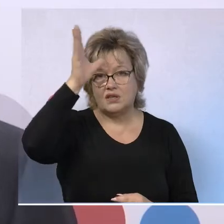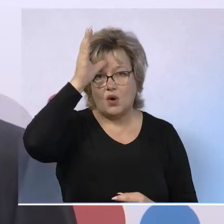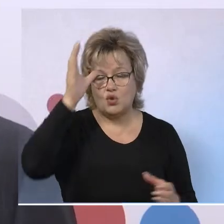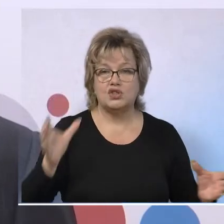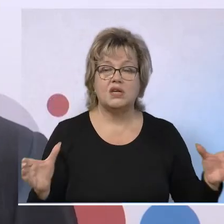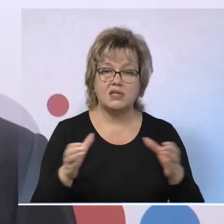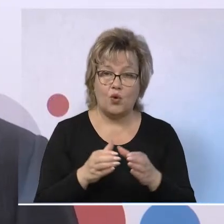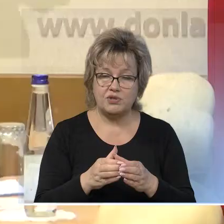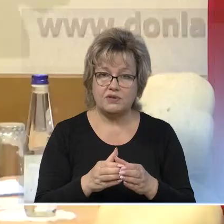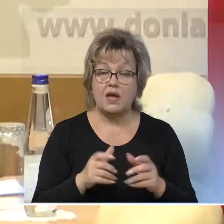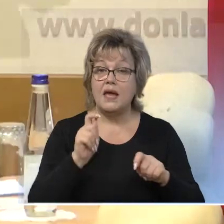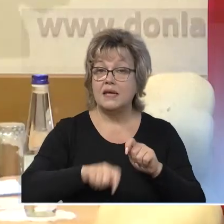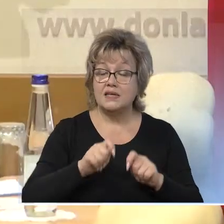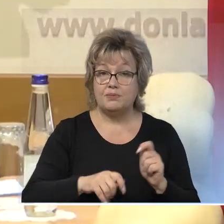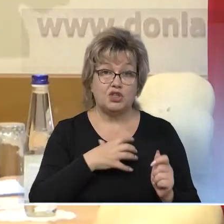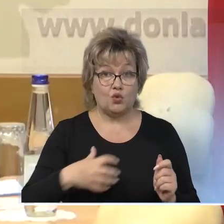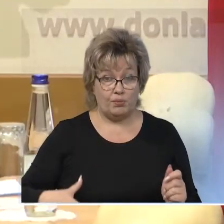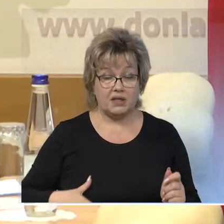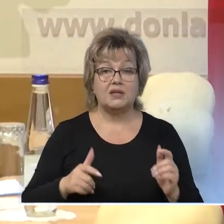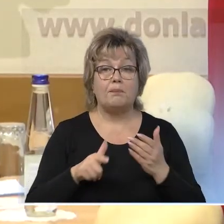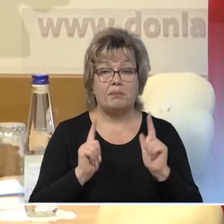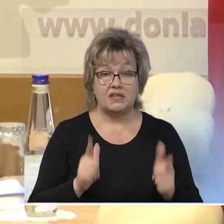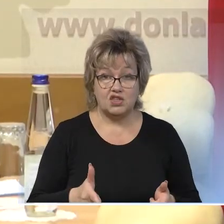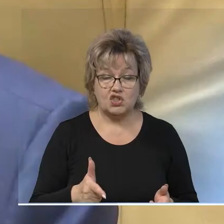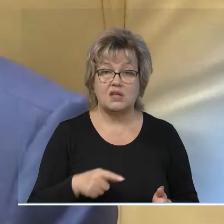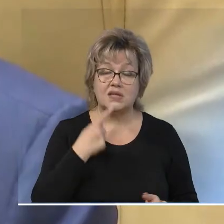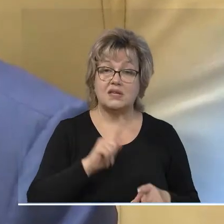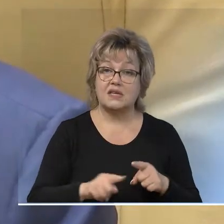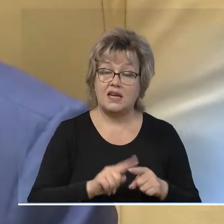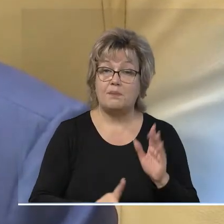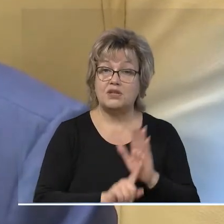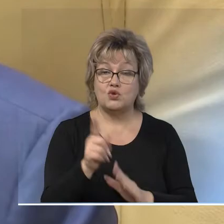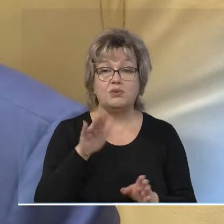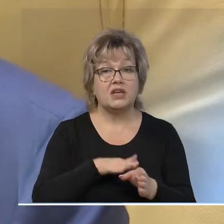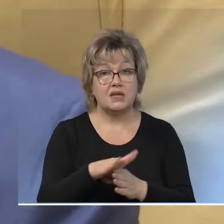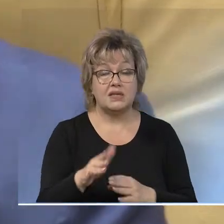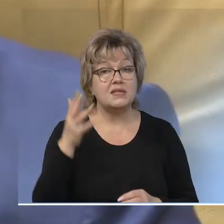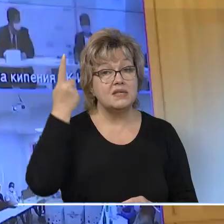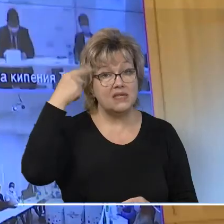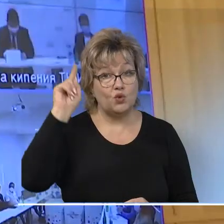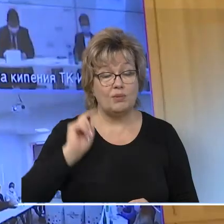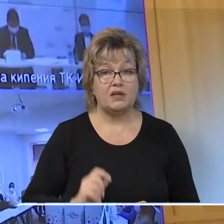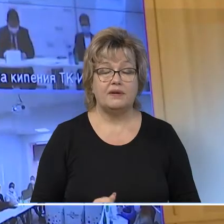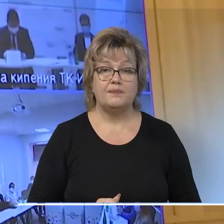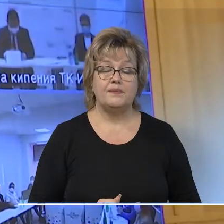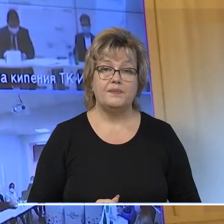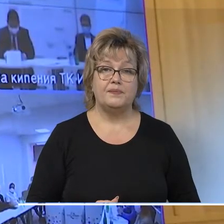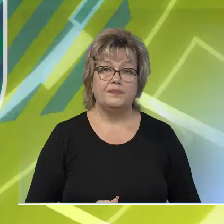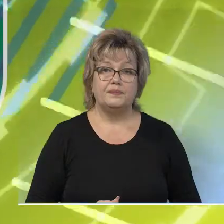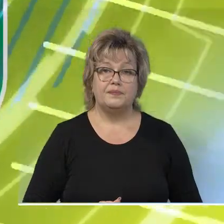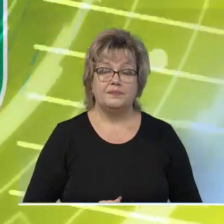и научное сообщество. Экспертов губернатор поддержал и призвал скорее приступить к реализации задуманного.